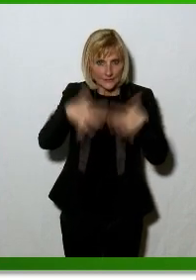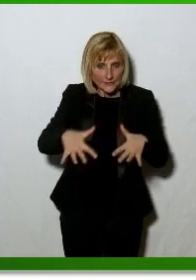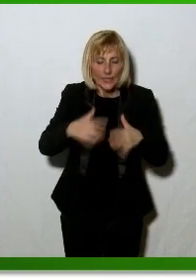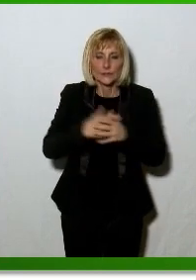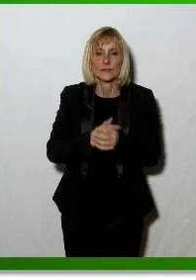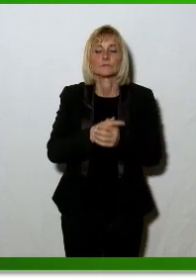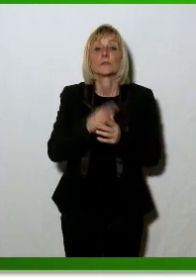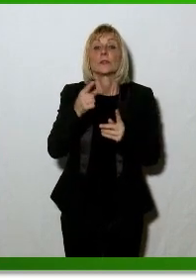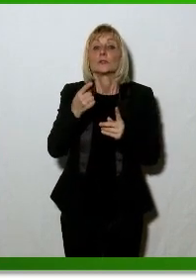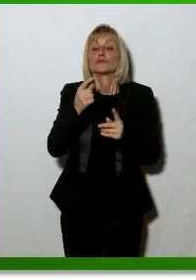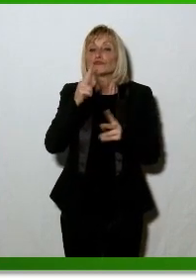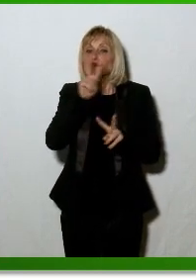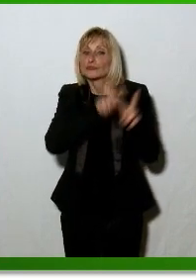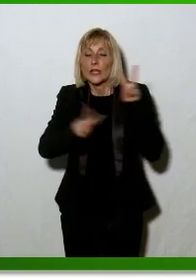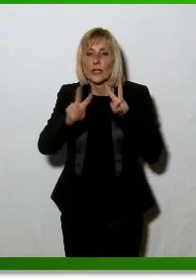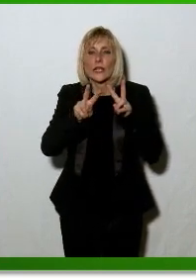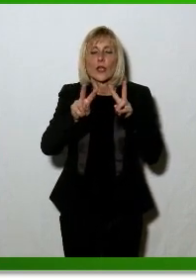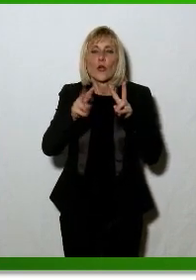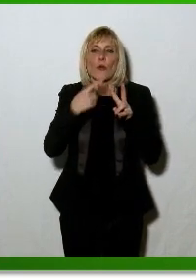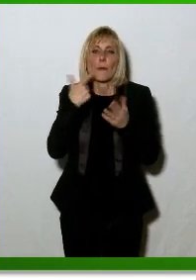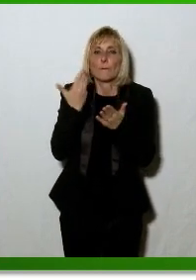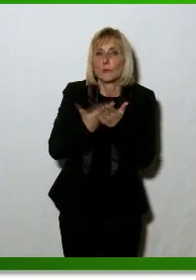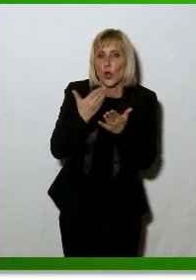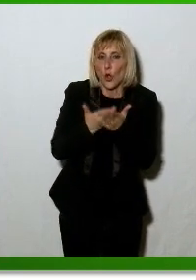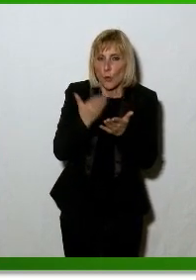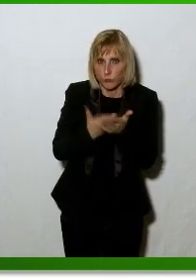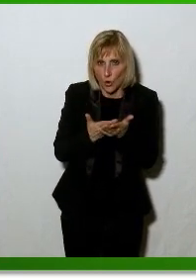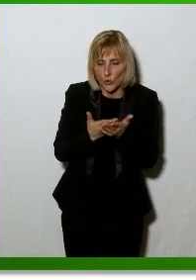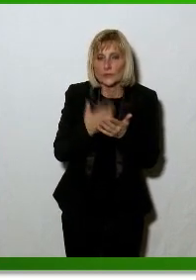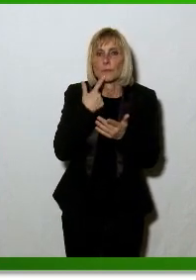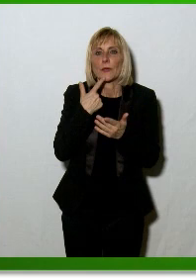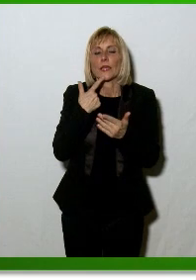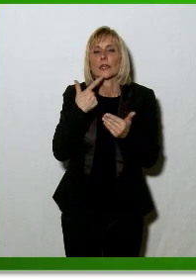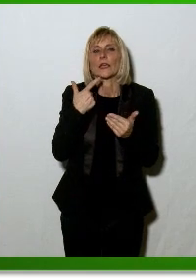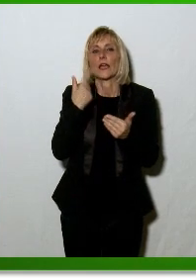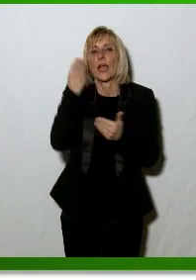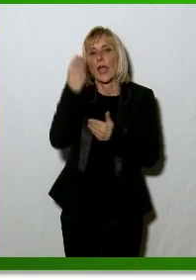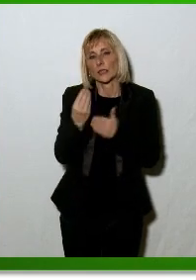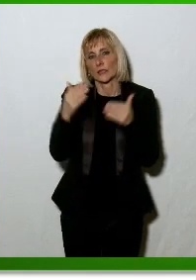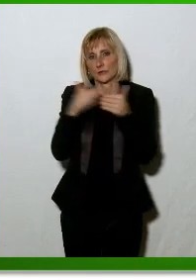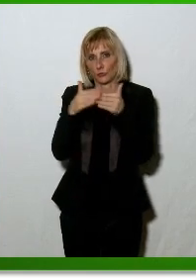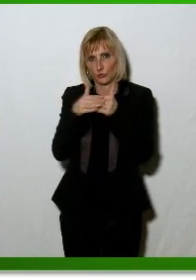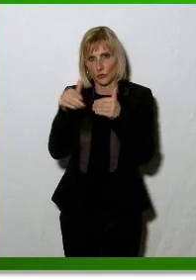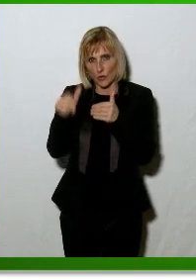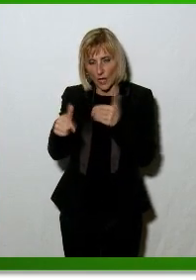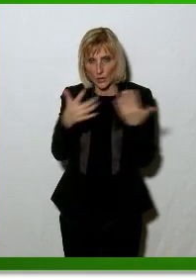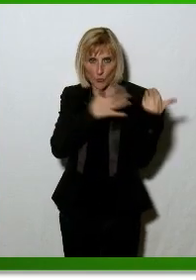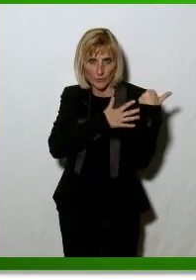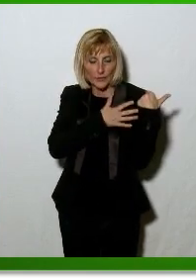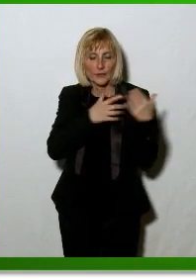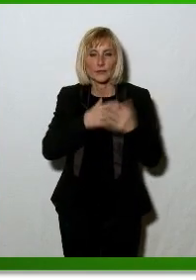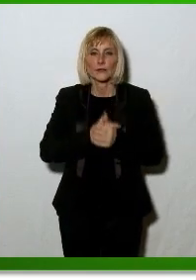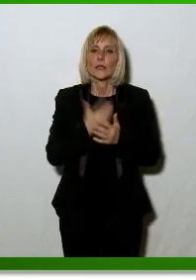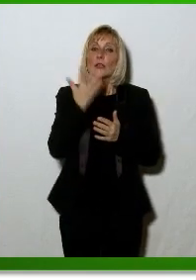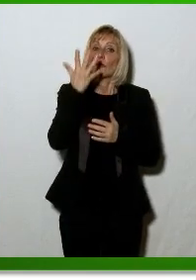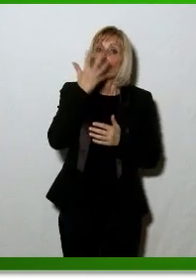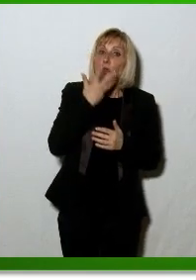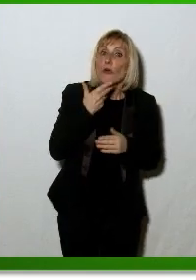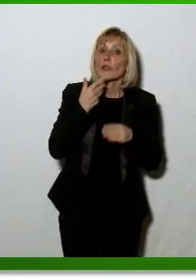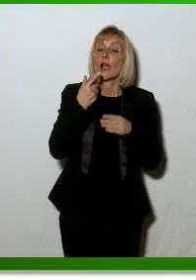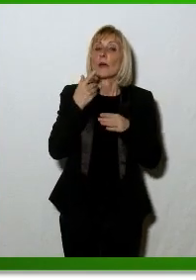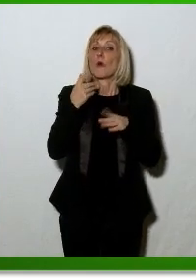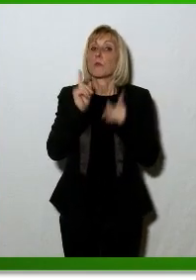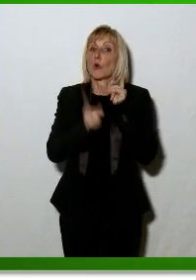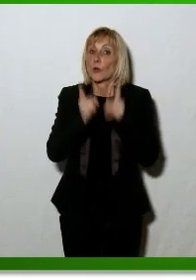formulare indirizzi orientamenti e proposte ai soggetti istituzionali competenti occorre immaginare politiche e servizi